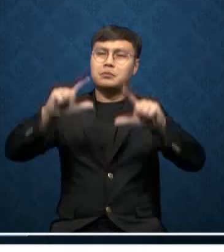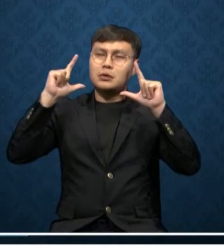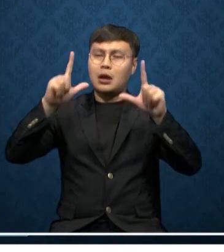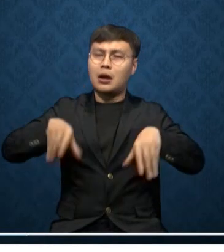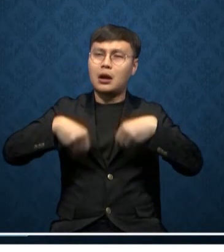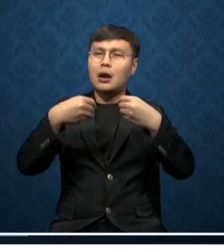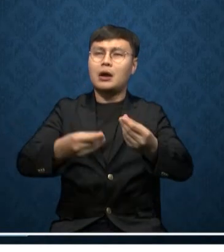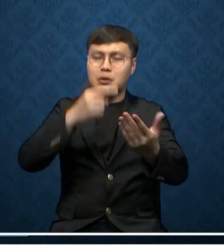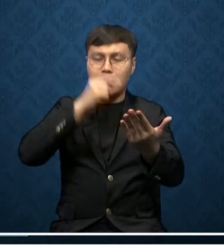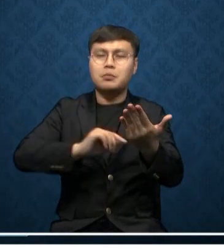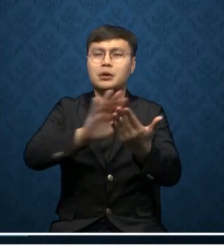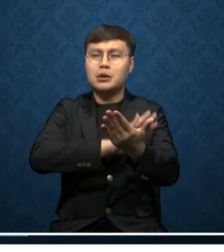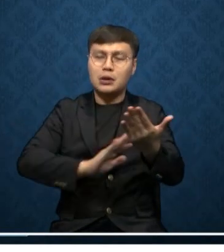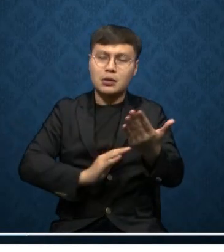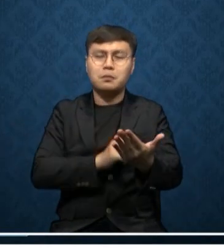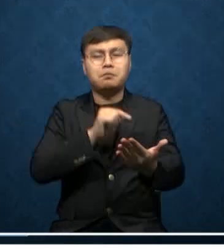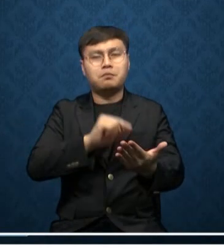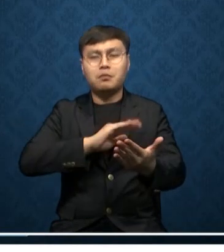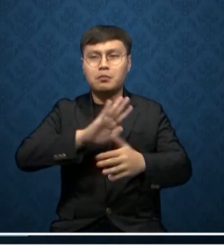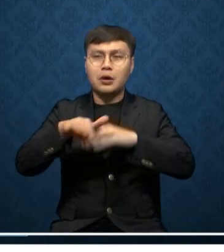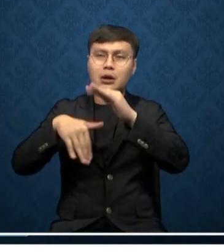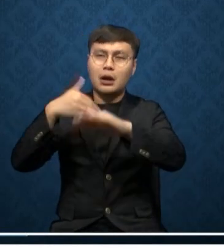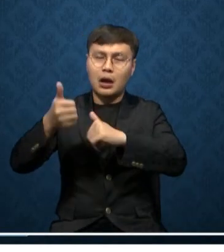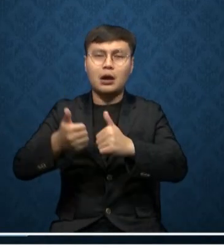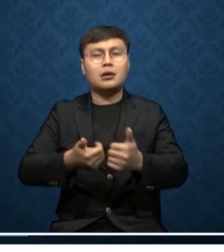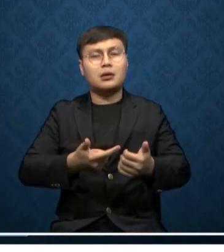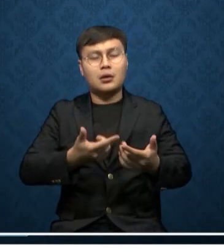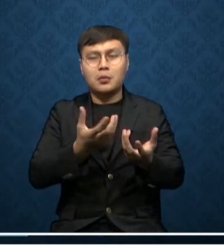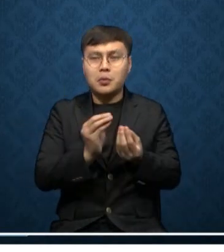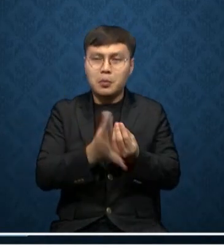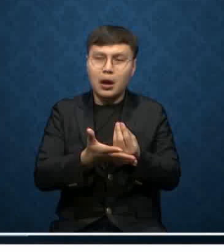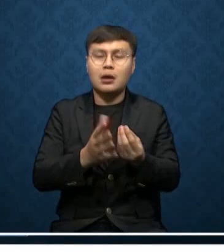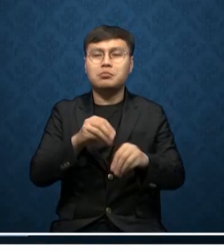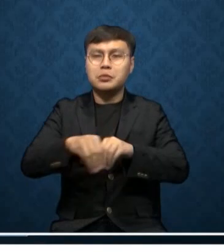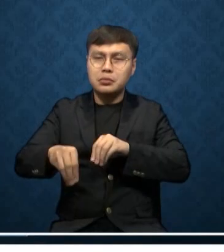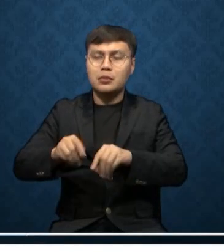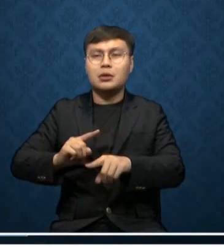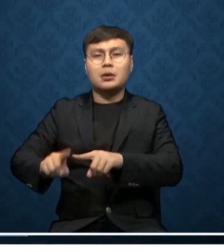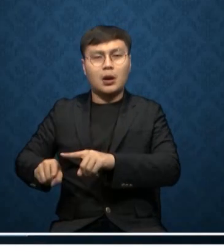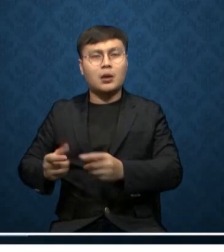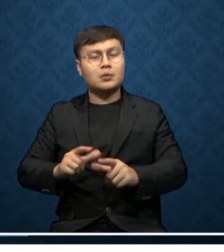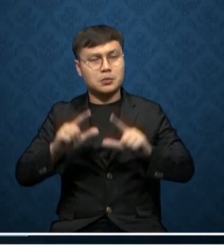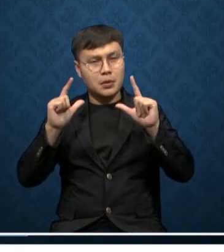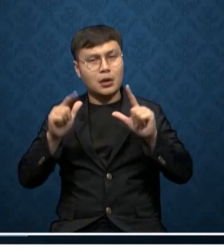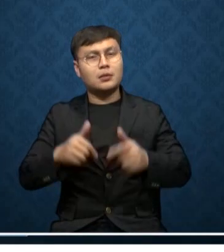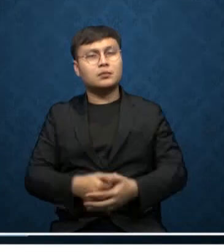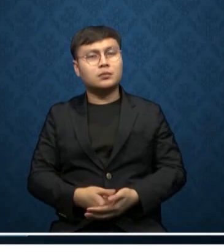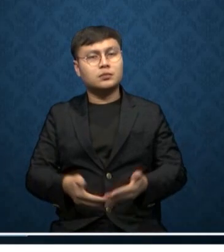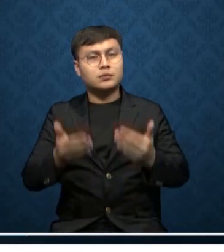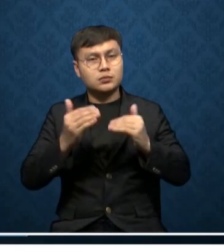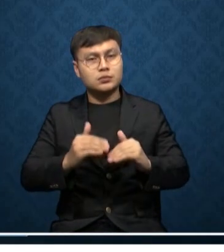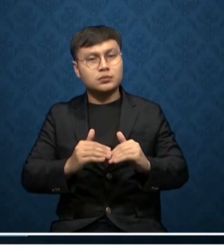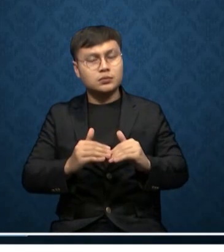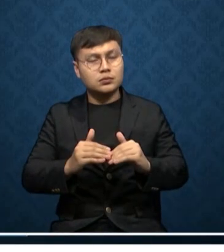มูลค่าเพิ่มให้กับสินค้าเกษตรโดยการสร้างอัตลักษณ์ในพื้นที่ผมคิดว่าอันนี้จะเป็นประเด็นสำคัญอันนี้ไม้ผลตัวที่ 2คือเป่า